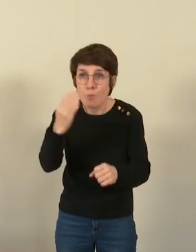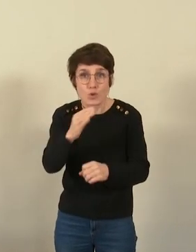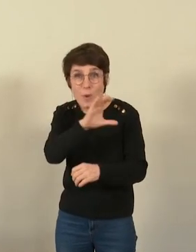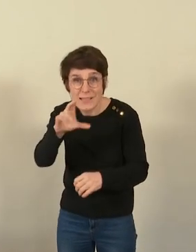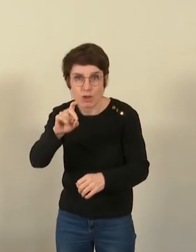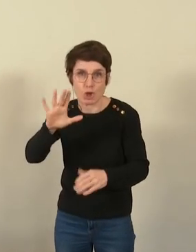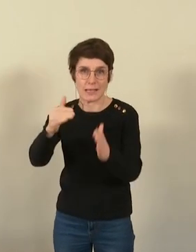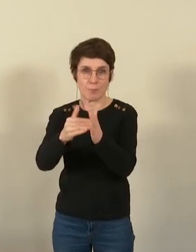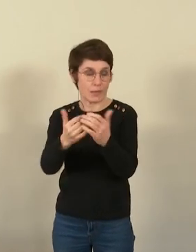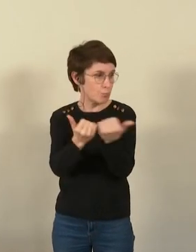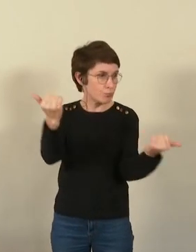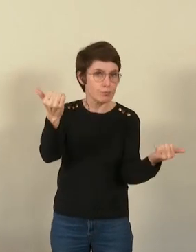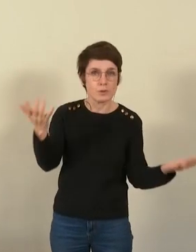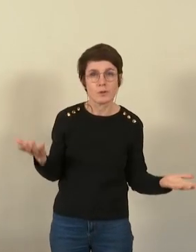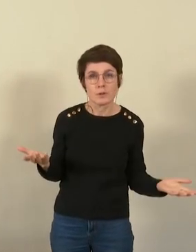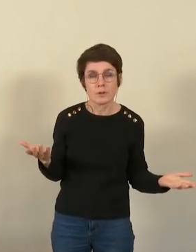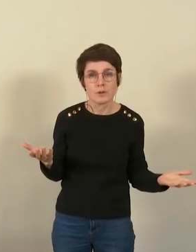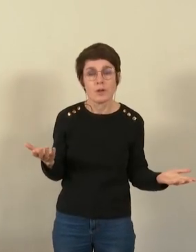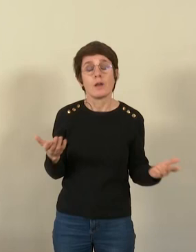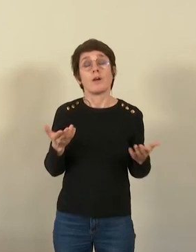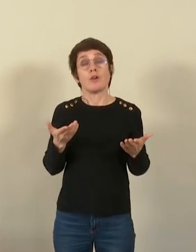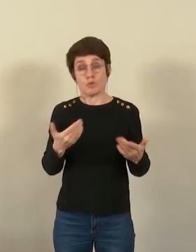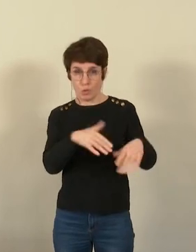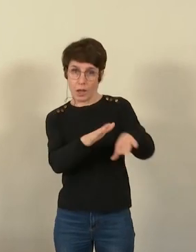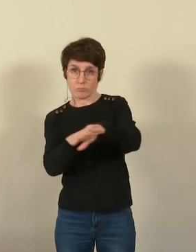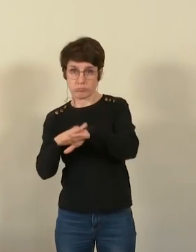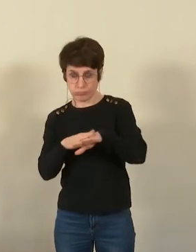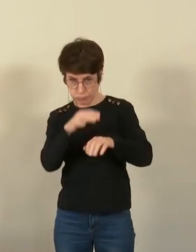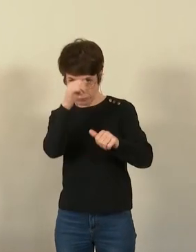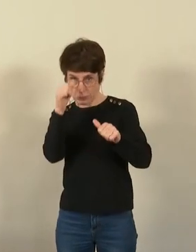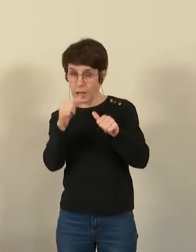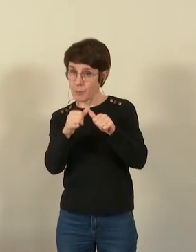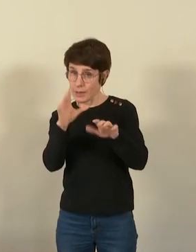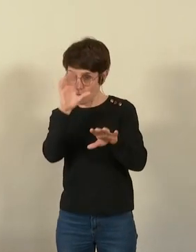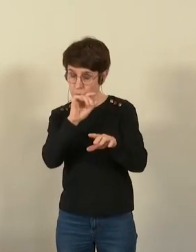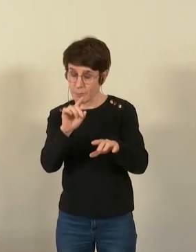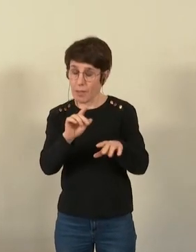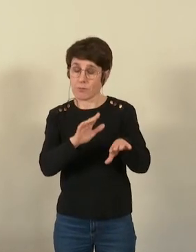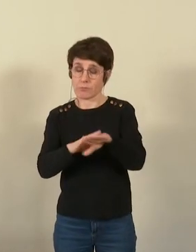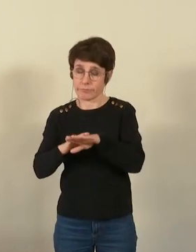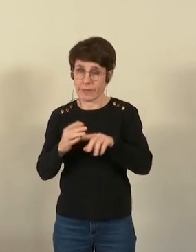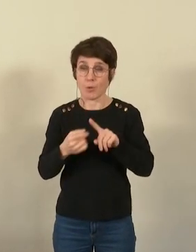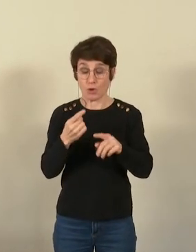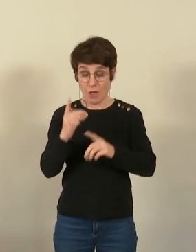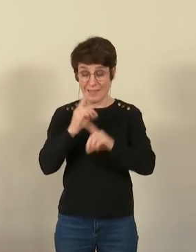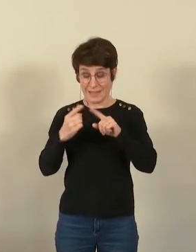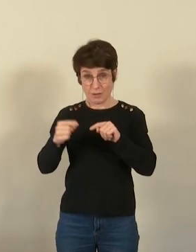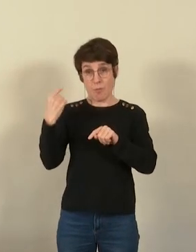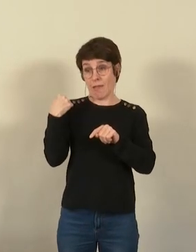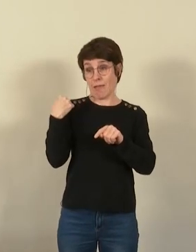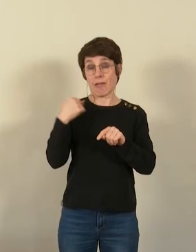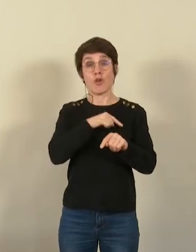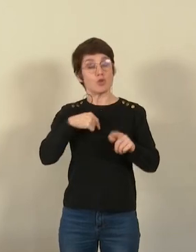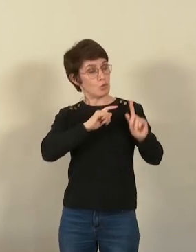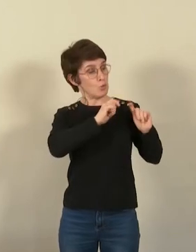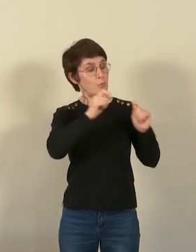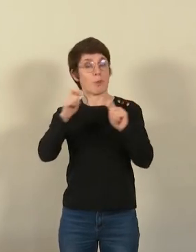135000 à ce propos vous me permettrez un petit rappel en passant et à toute fin utile en décembre dernier nous avons agréé 50 logements